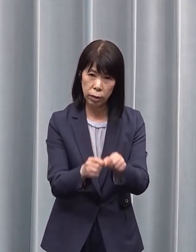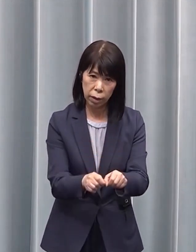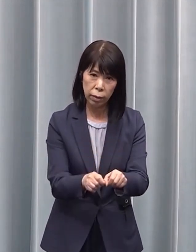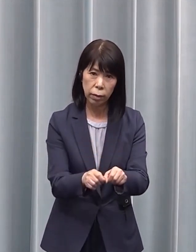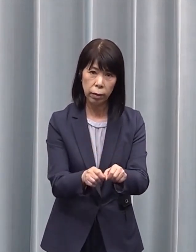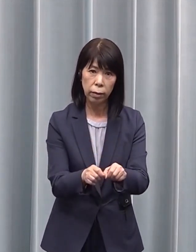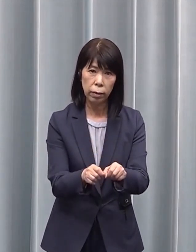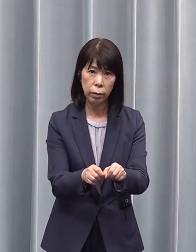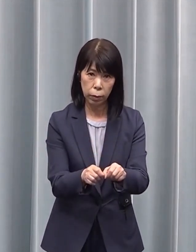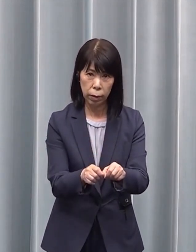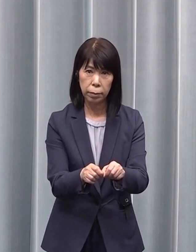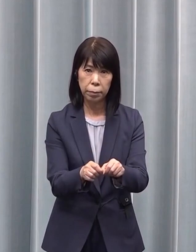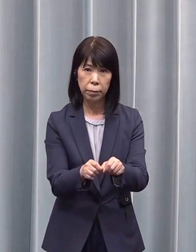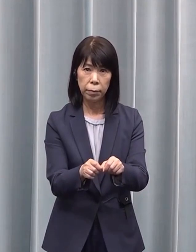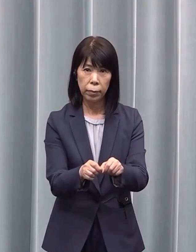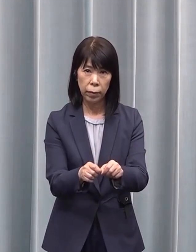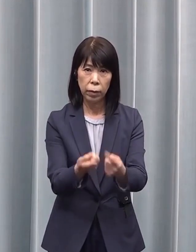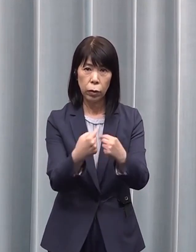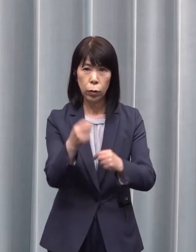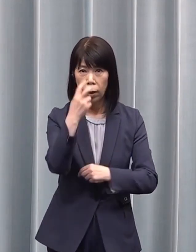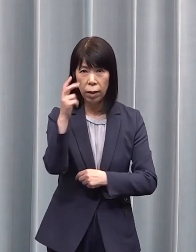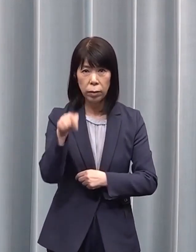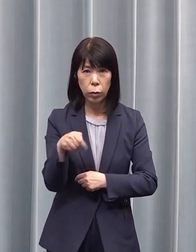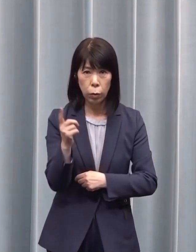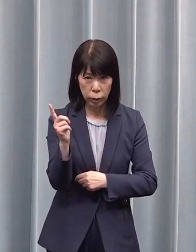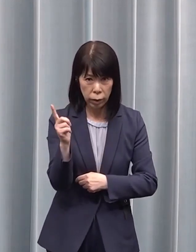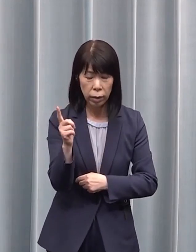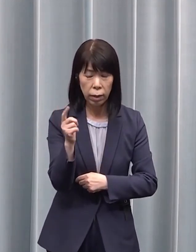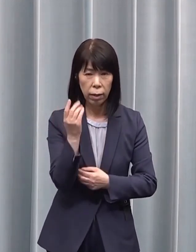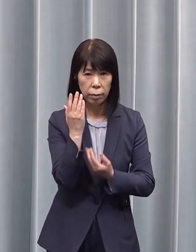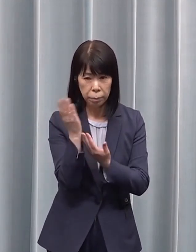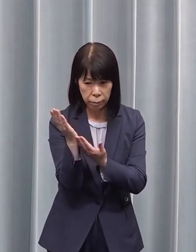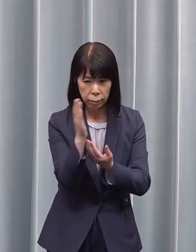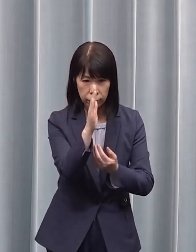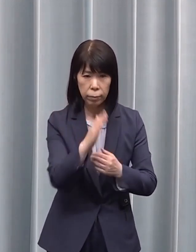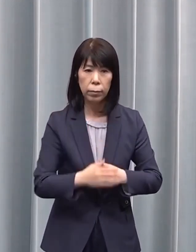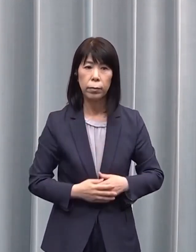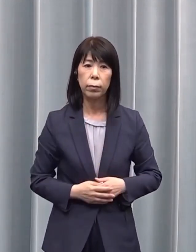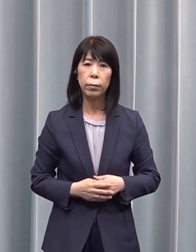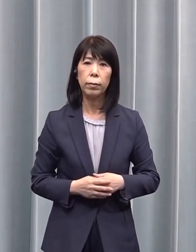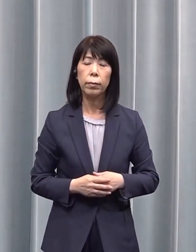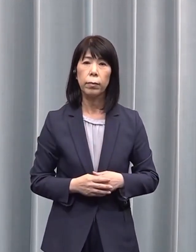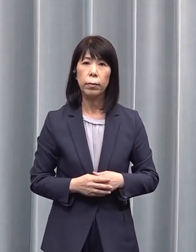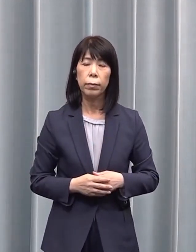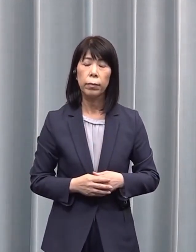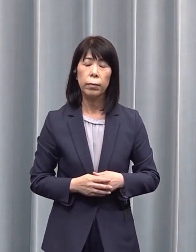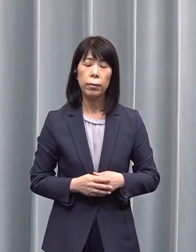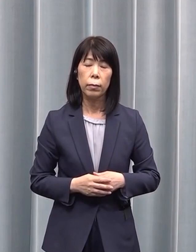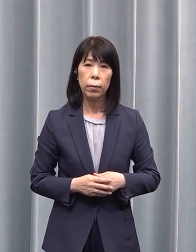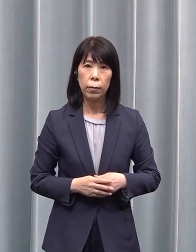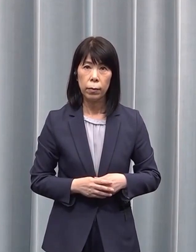については入管庁にお尋ねをいただきたいと思います。